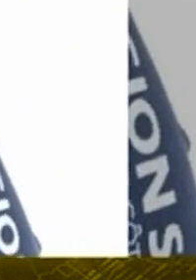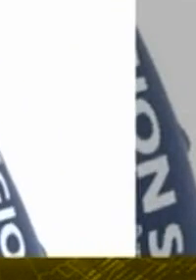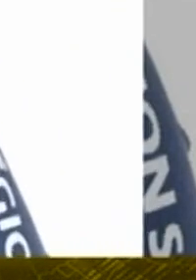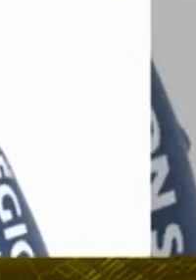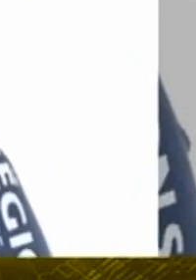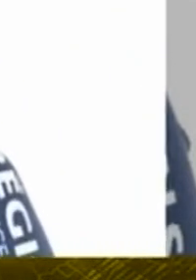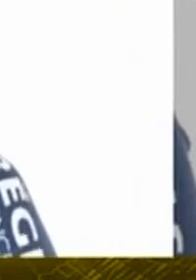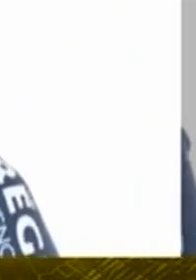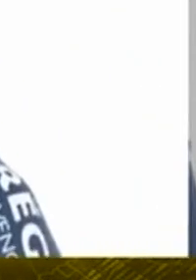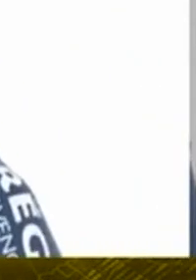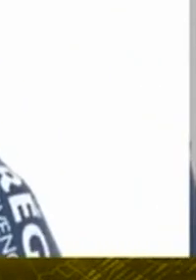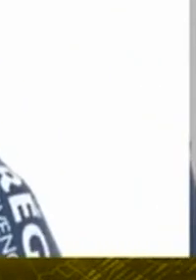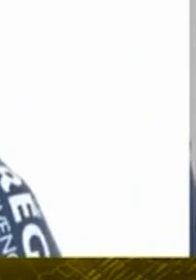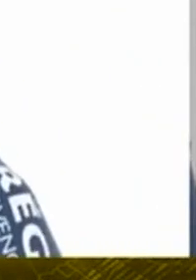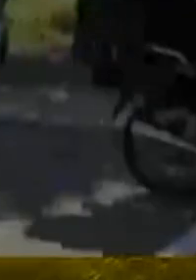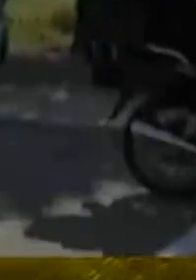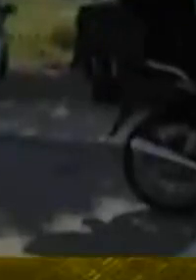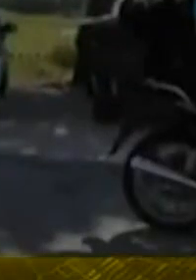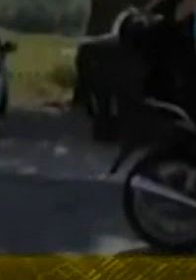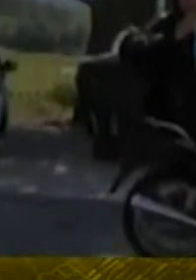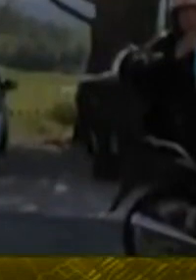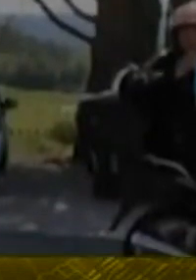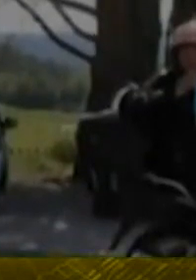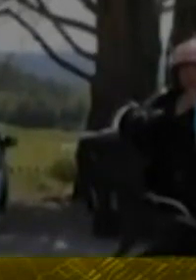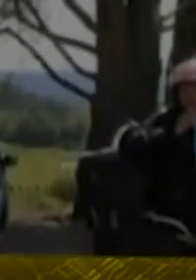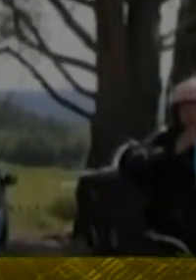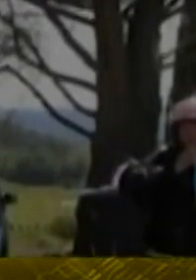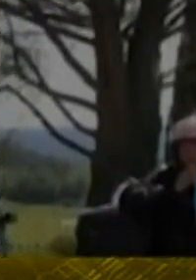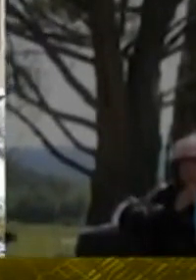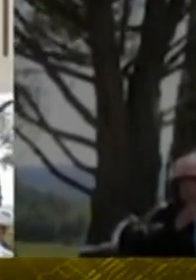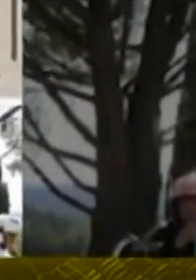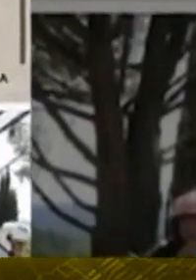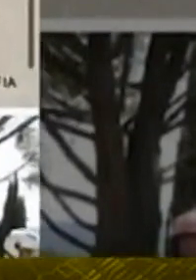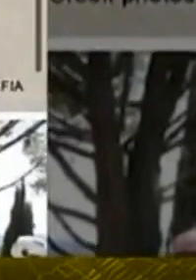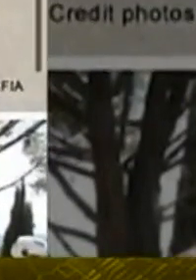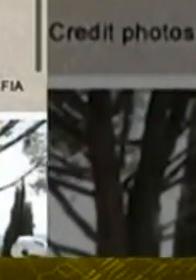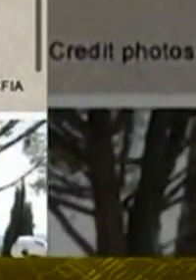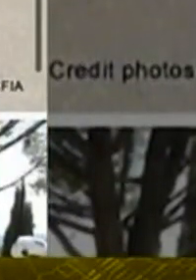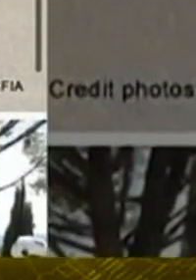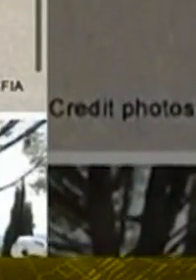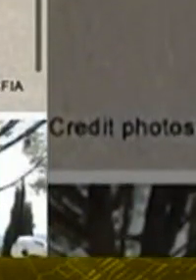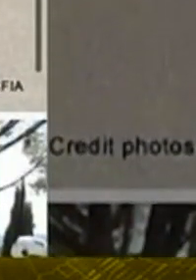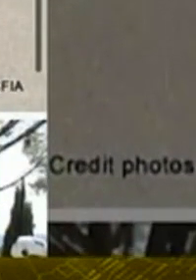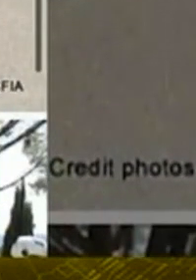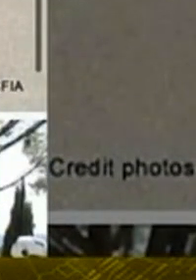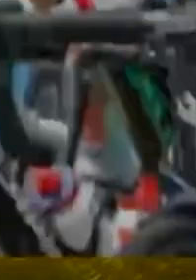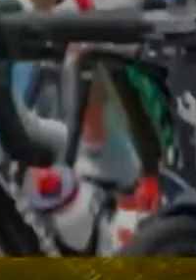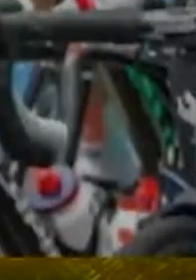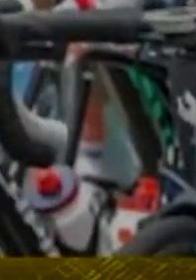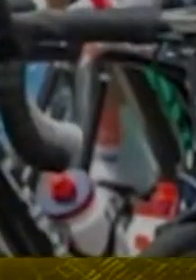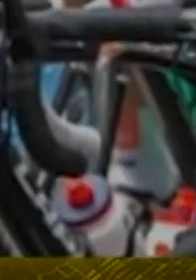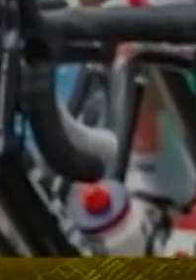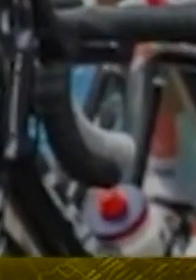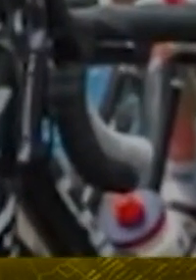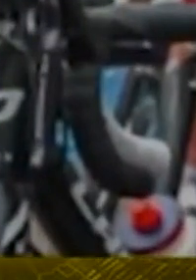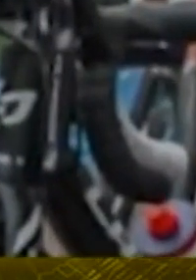يرتسفومون تمالي اب بلجيم بستخايدن احد مع التقدم مبل 31 درجه حزازازيمم قدم حدثمون دما اب فرنسا ودر